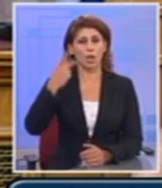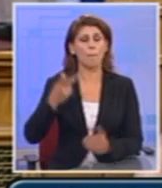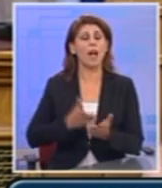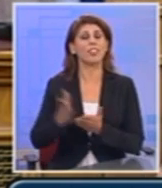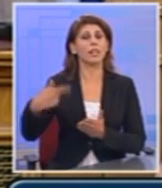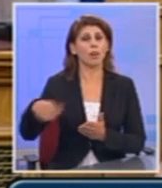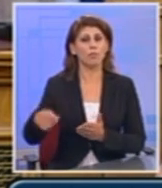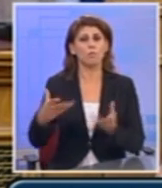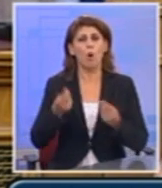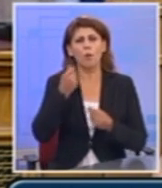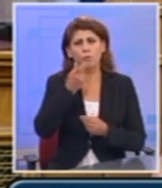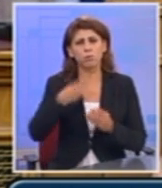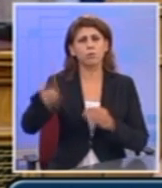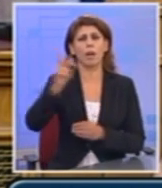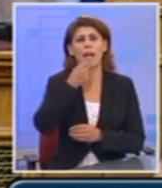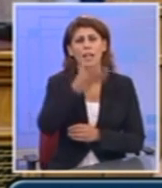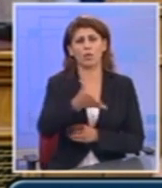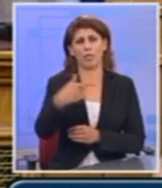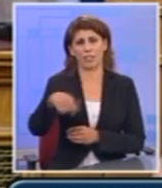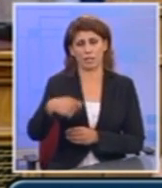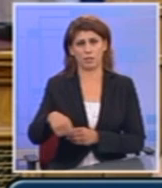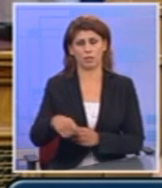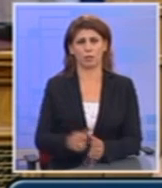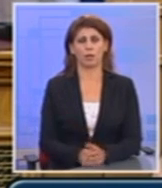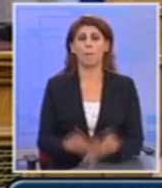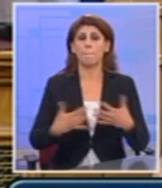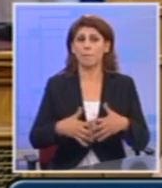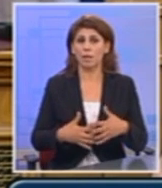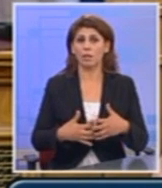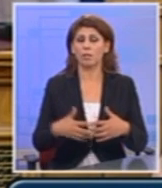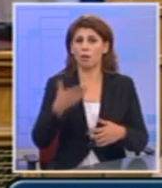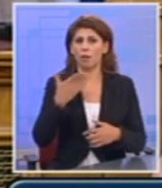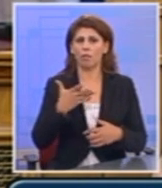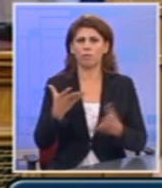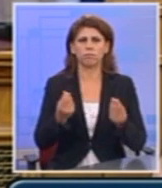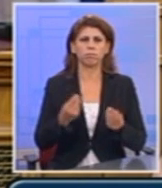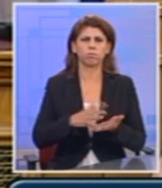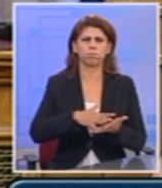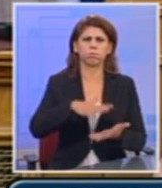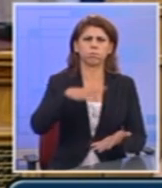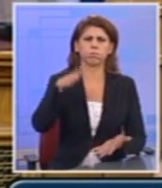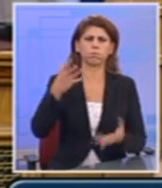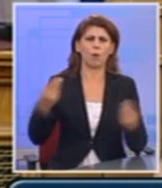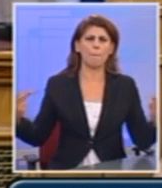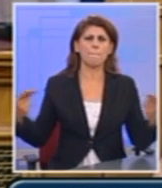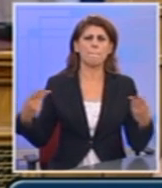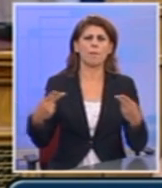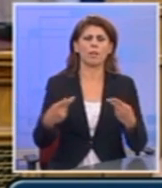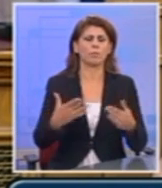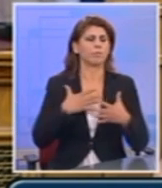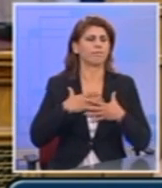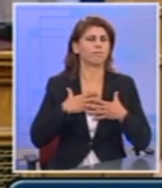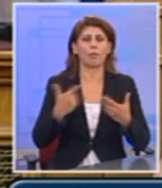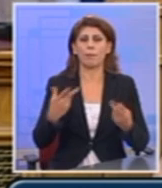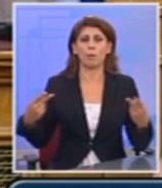βοήθειας και δημόσιοι οργανισμοί λογοδοσίας ασφυκτιούν από τις περικοπές της χρηματοδότησής